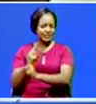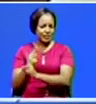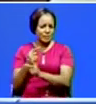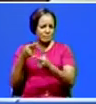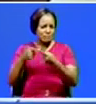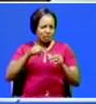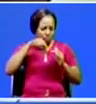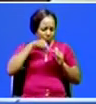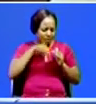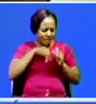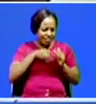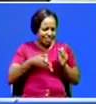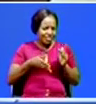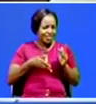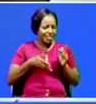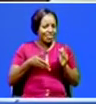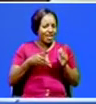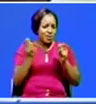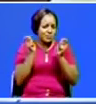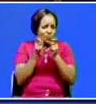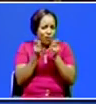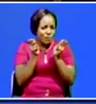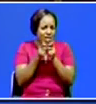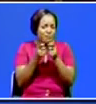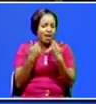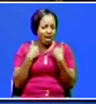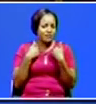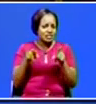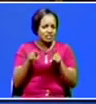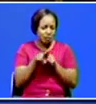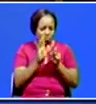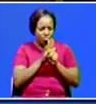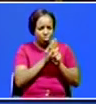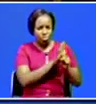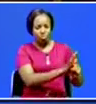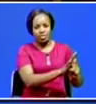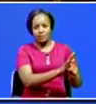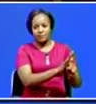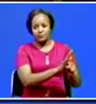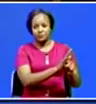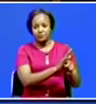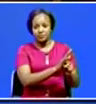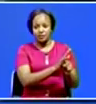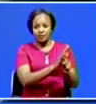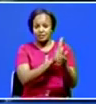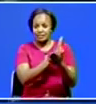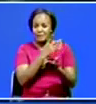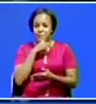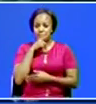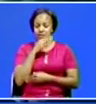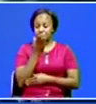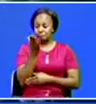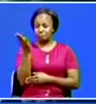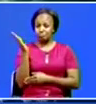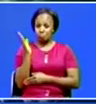mwao wanaungulika na uchungu wa unyanyapaa na kutengwa. Baadhi ya wanaume katika eneo hili la taifa wana